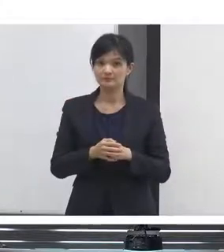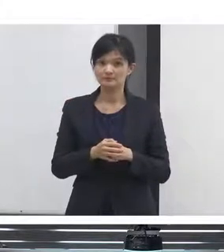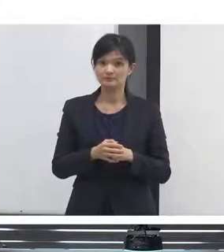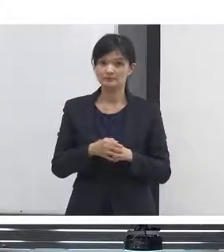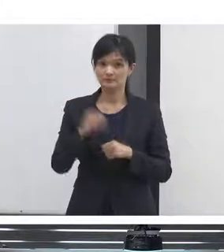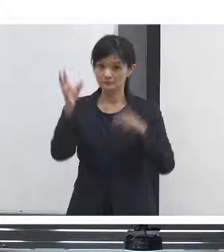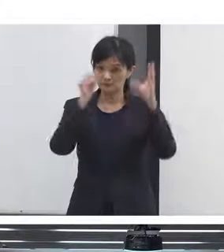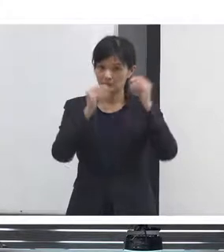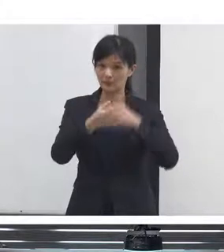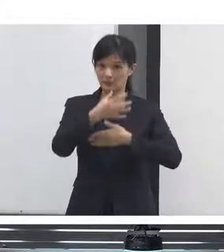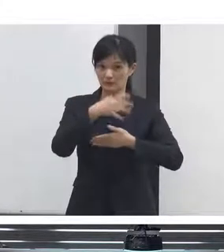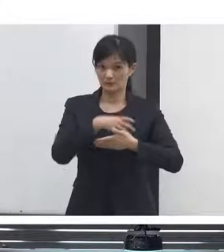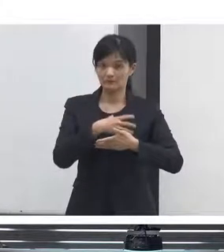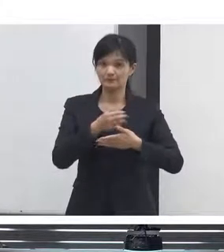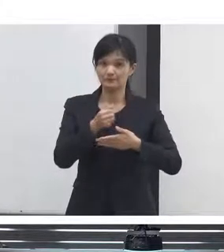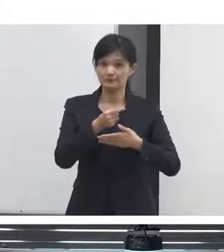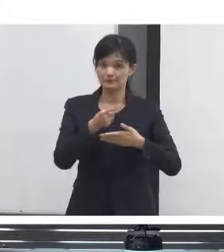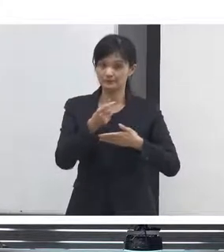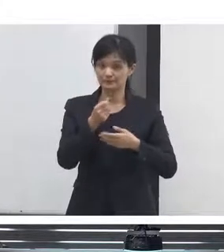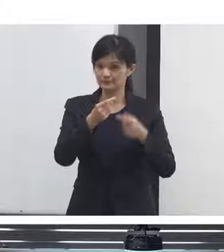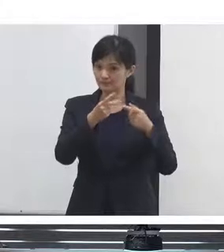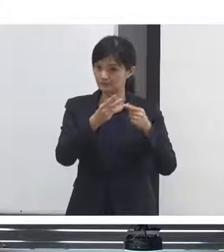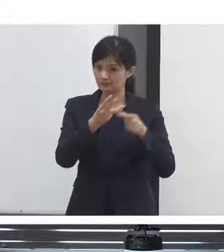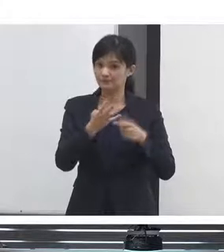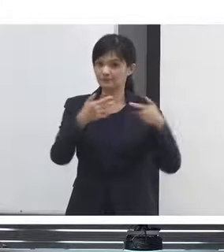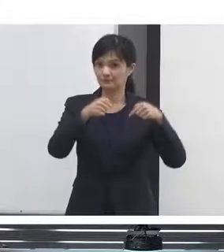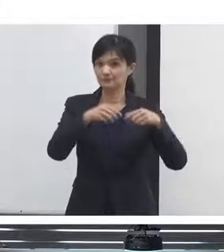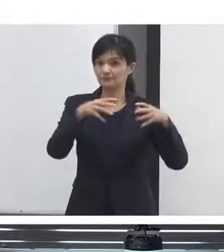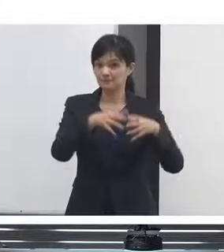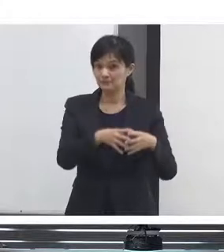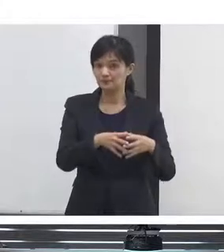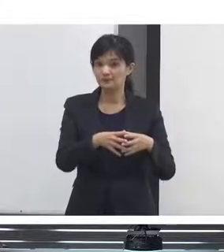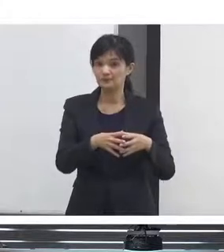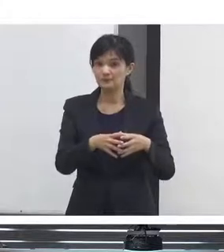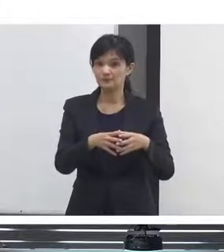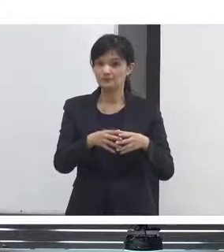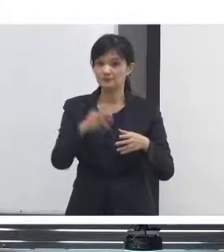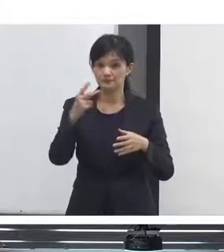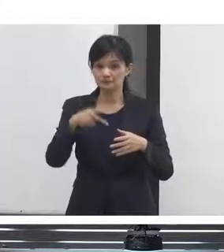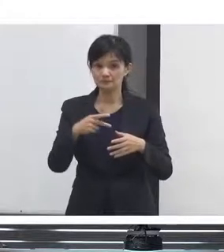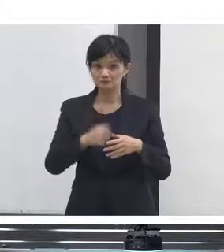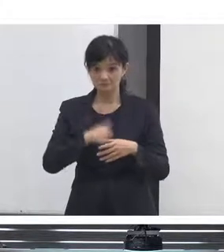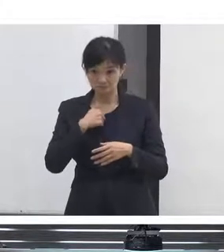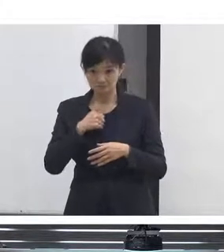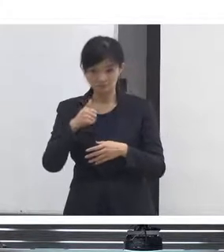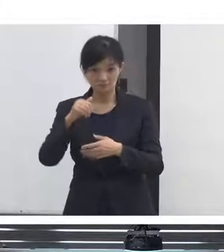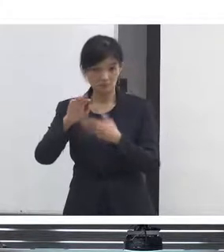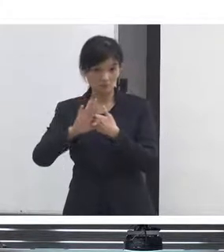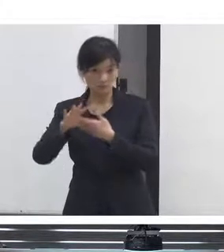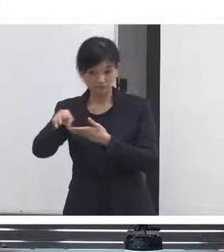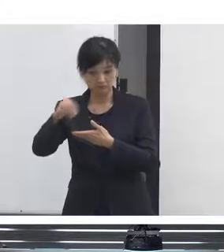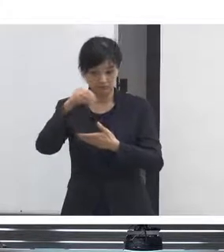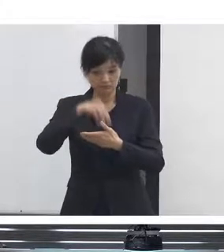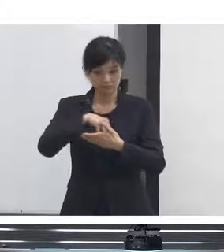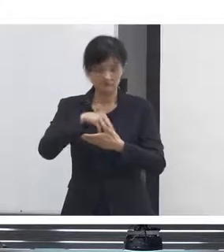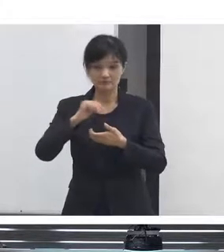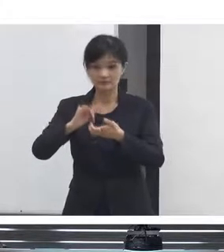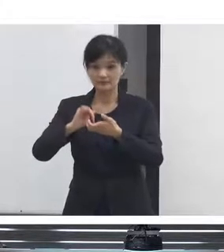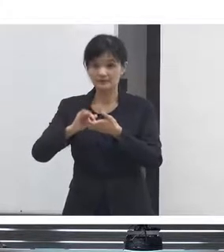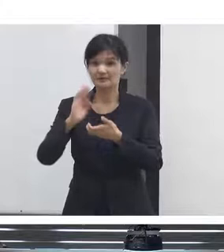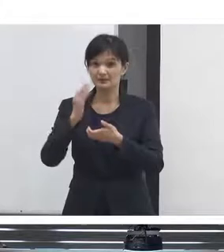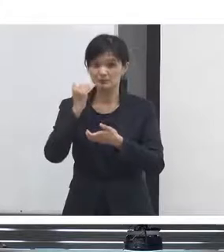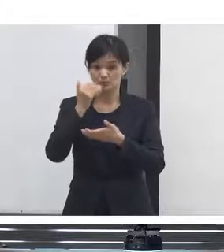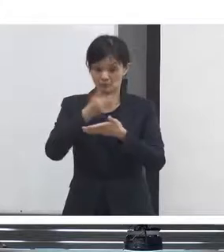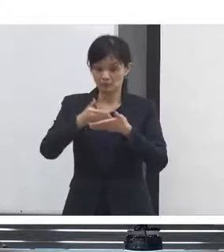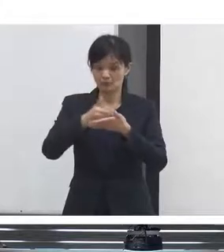比如说 database schema 存在 database 里面，但是你拿到资料的时候你不一定拿得到那个 schema 部分。 那单支族谱呢，它一